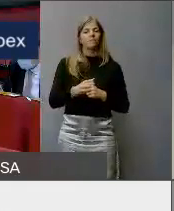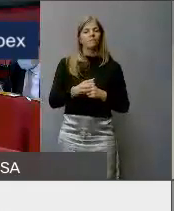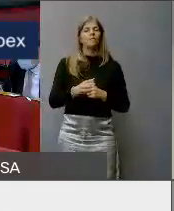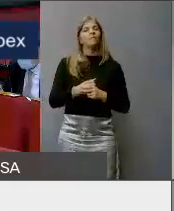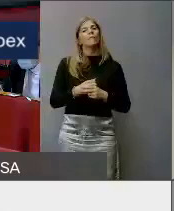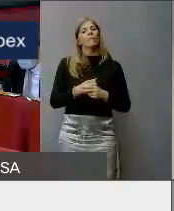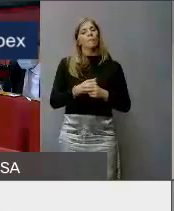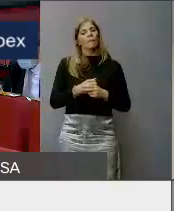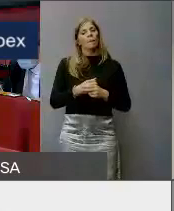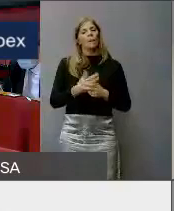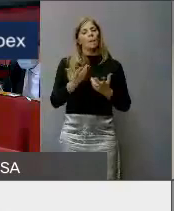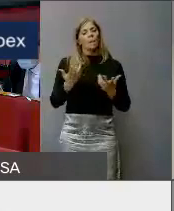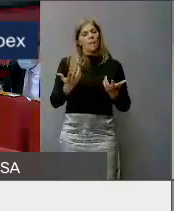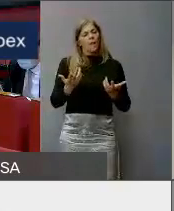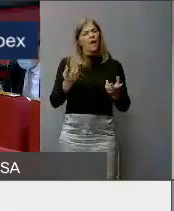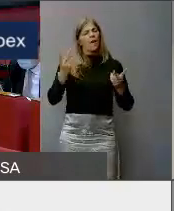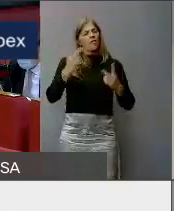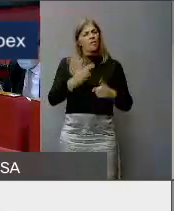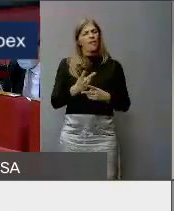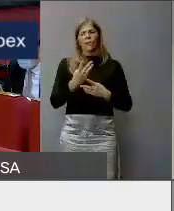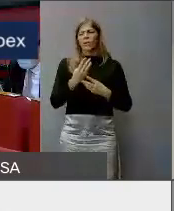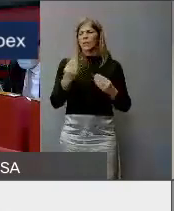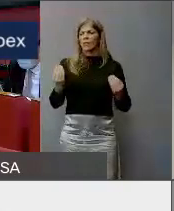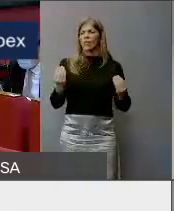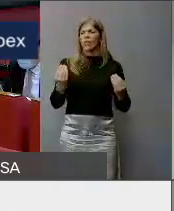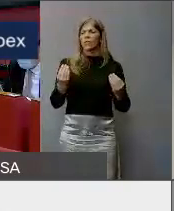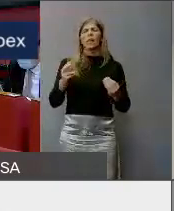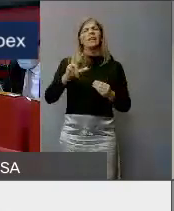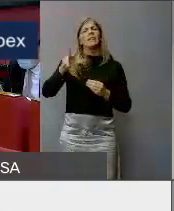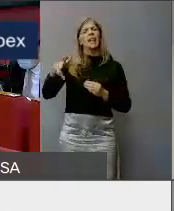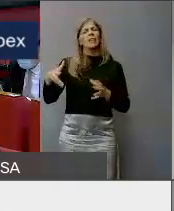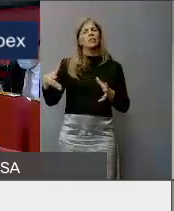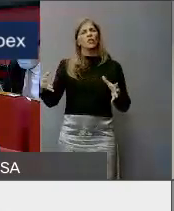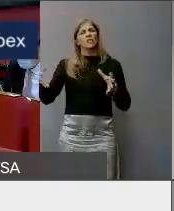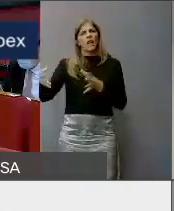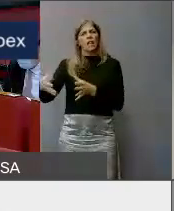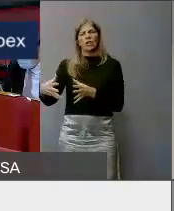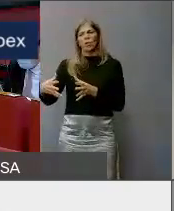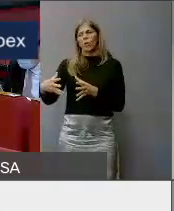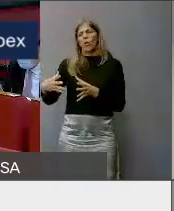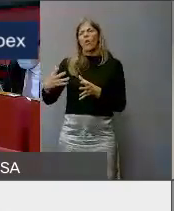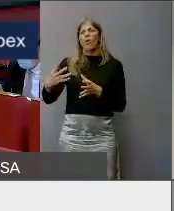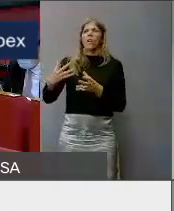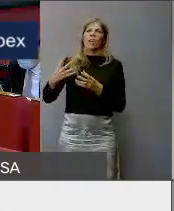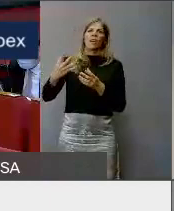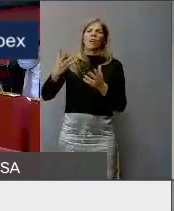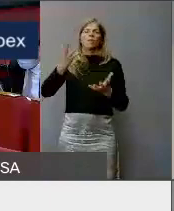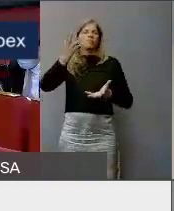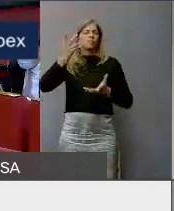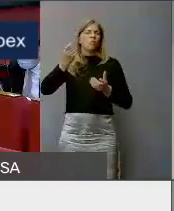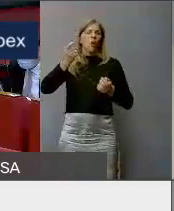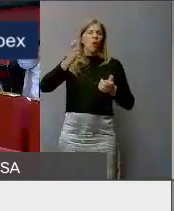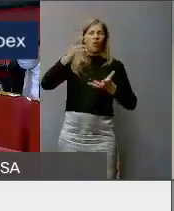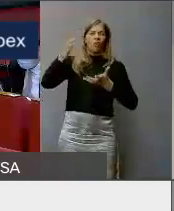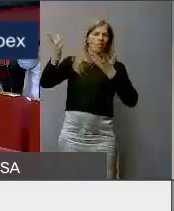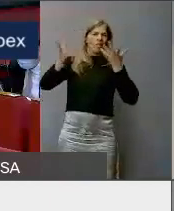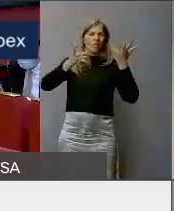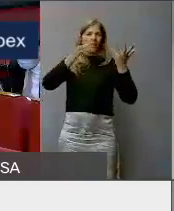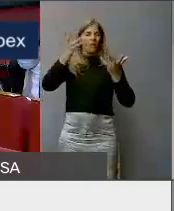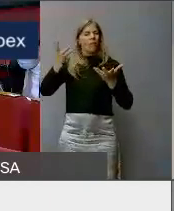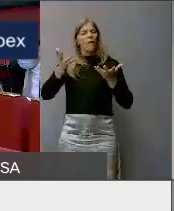un po di demagogia su questo tema del terzo settore ma la sussidiarietà orizzontale verticale